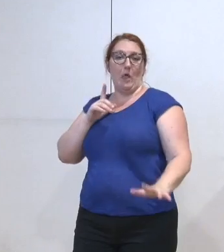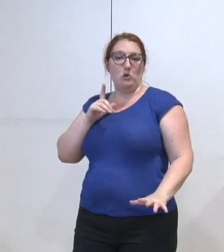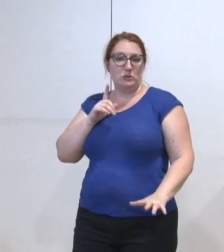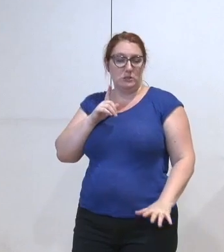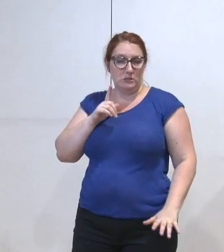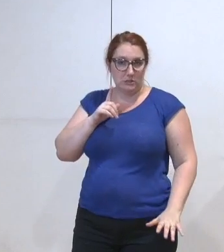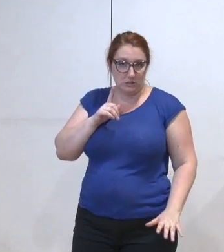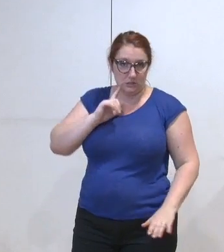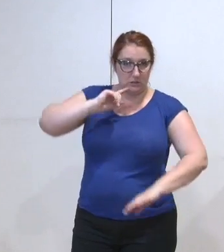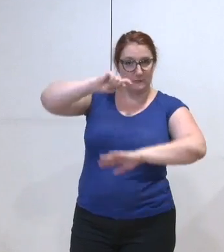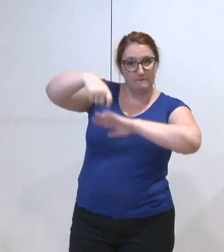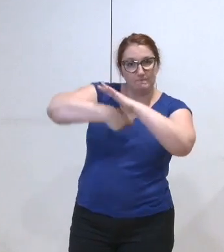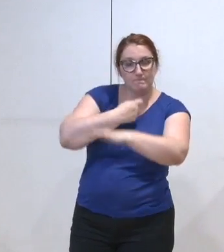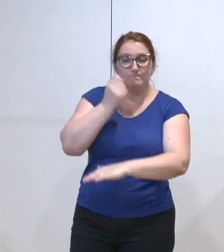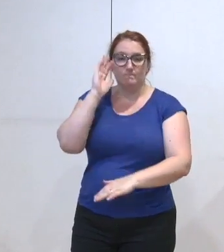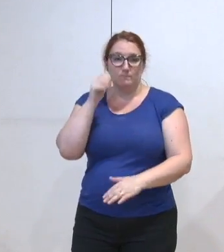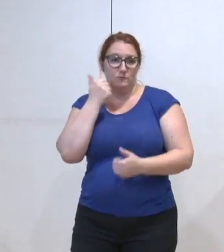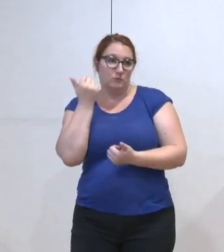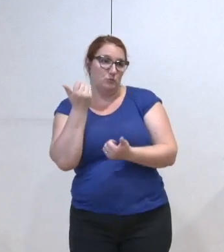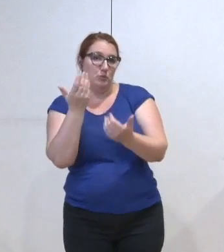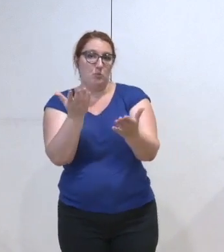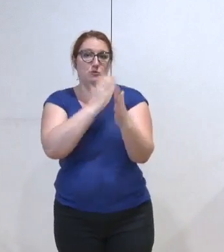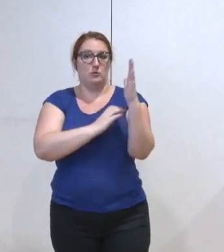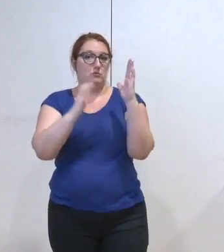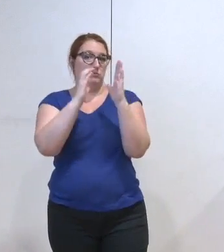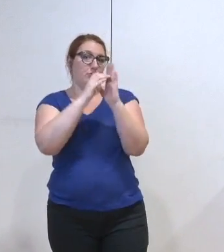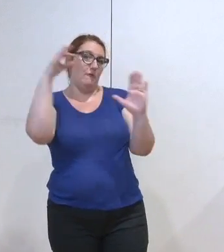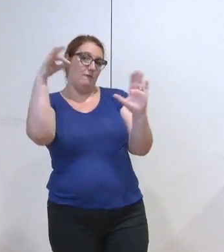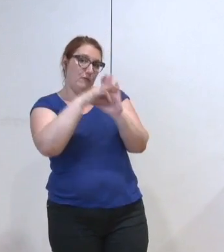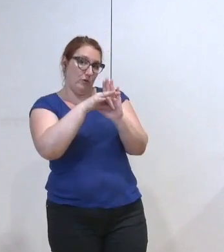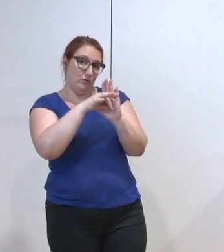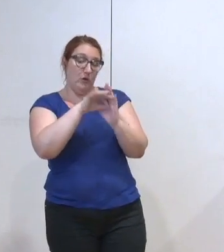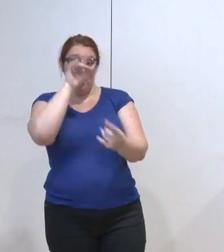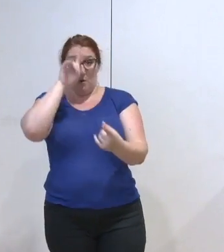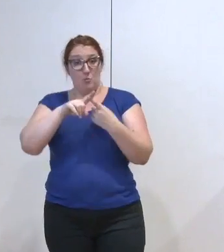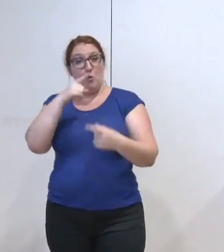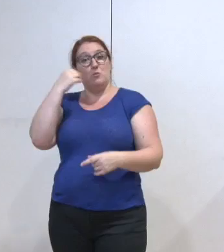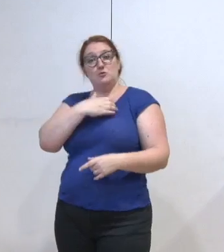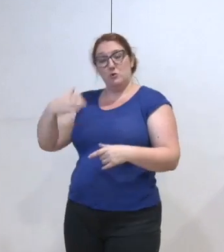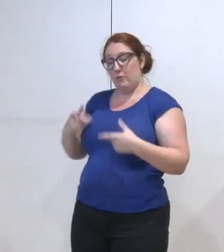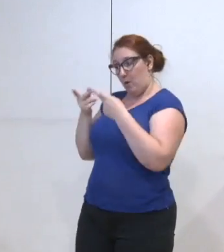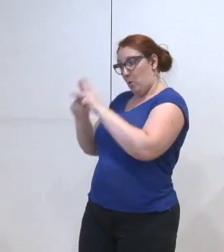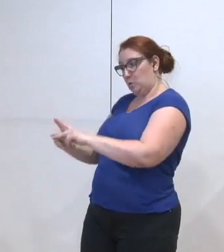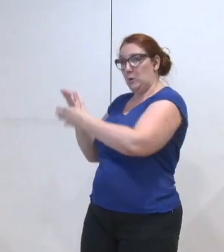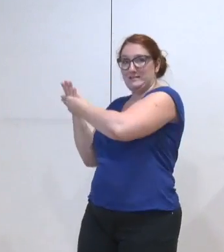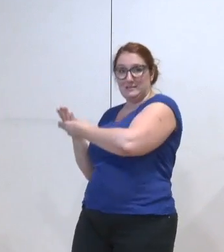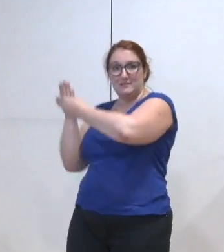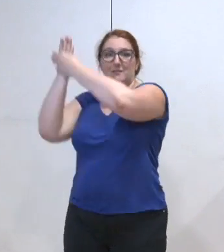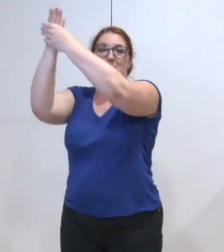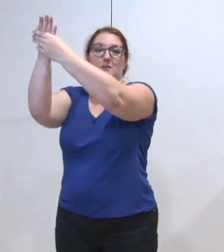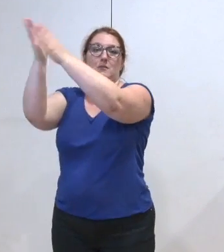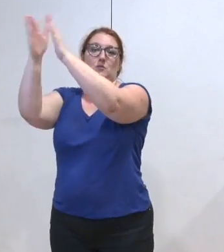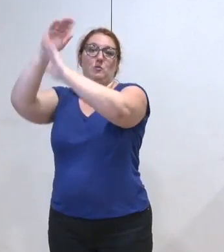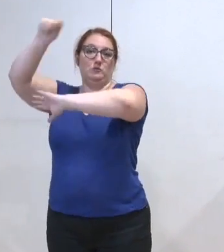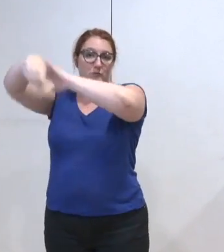propose et bien d'adopter cette délibération qui autorise le Maire à déposer les dossiers de subvention Fabien malb